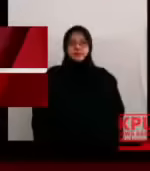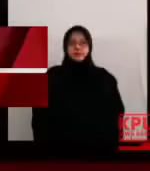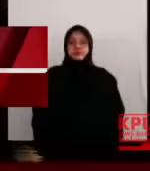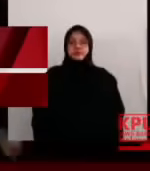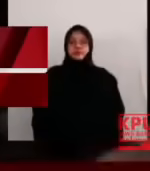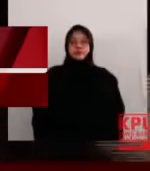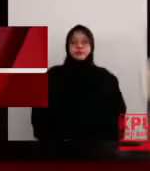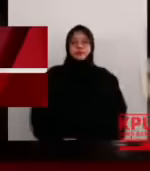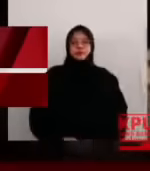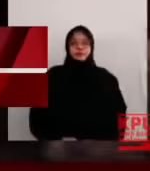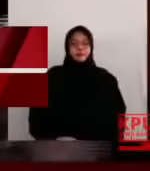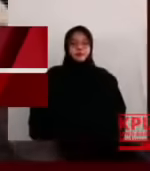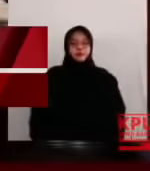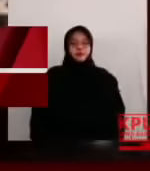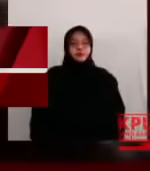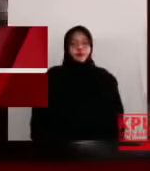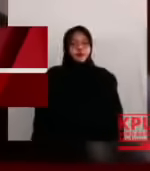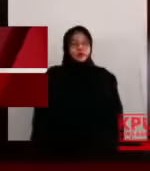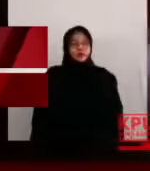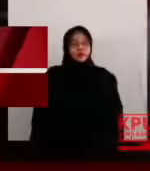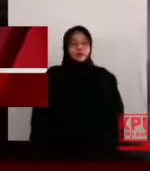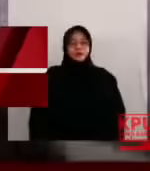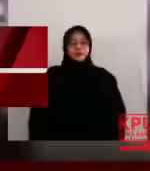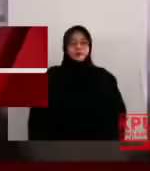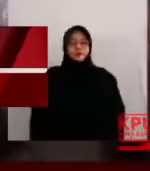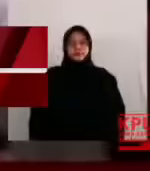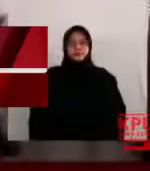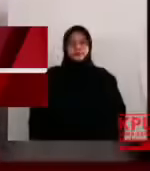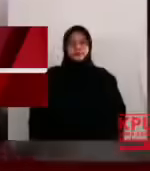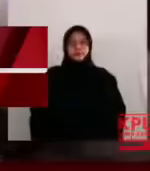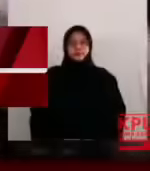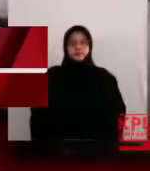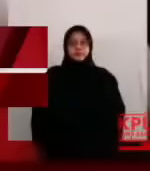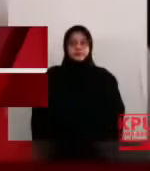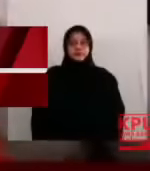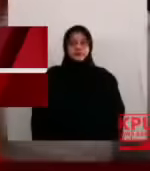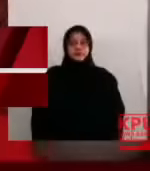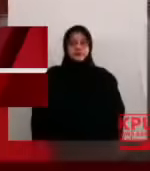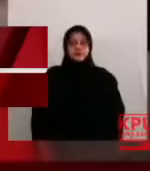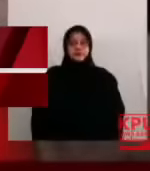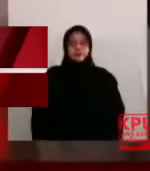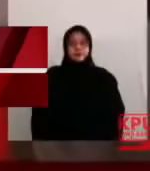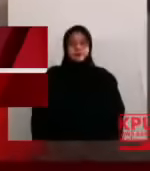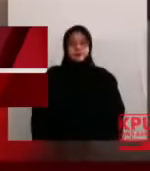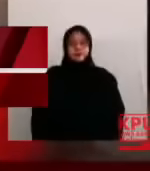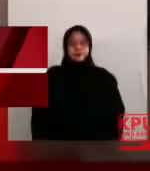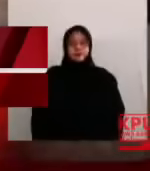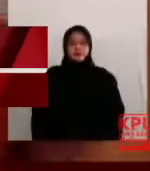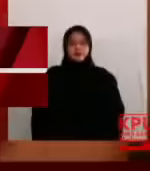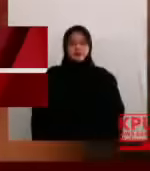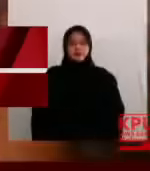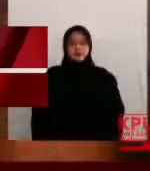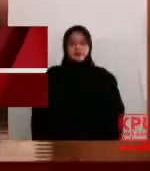melakukan pendaftaran ke KPU provinsi ni dari PDIP